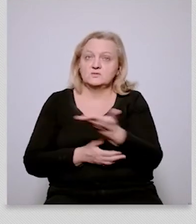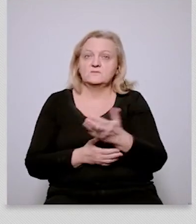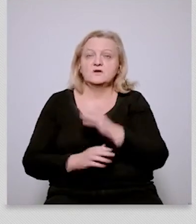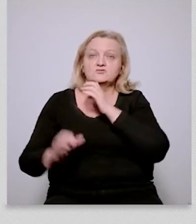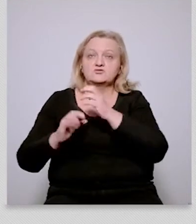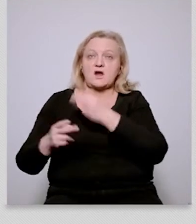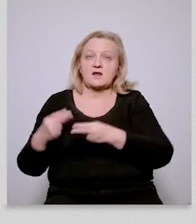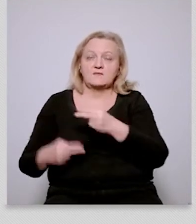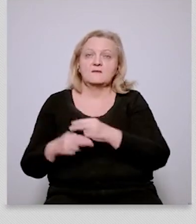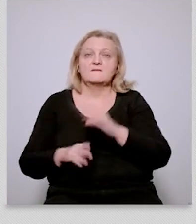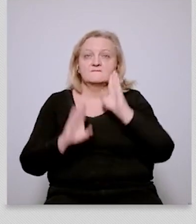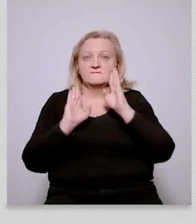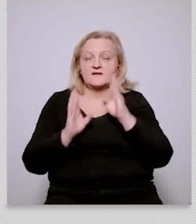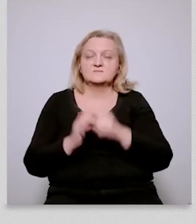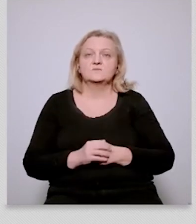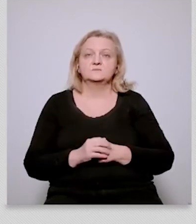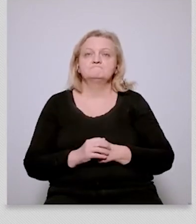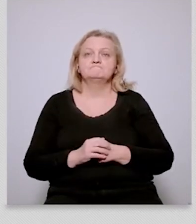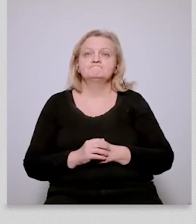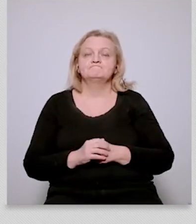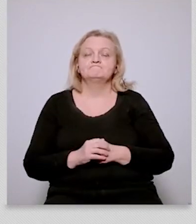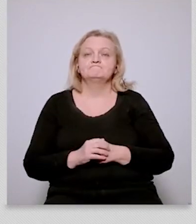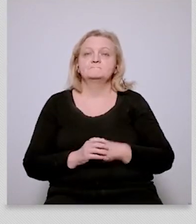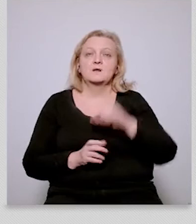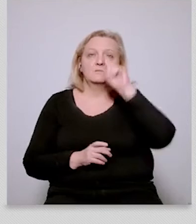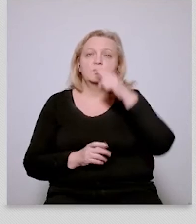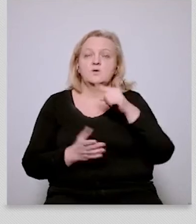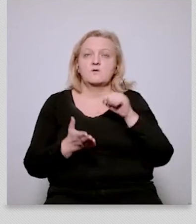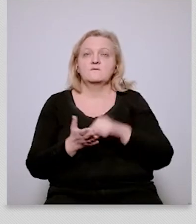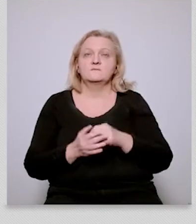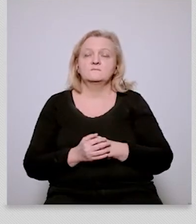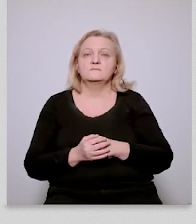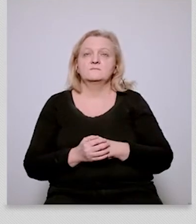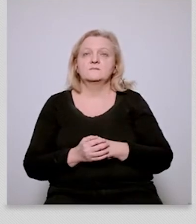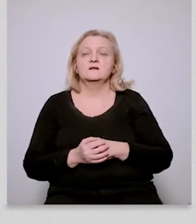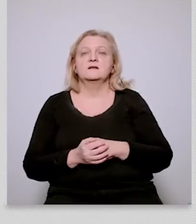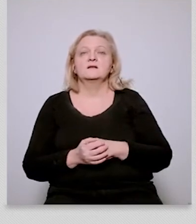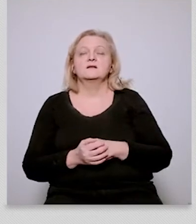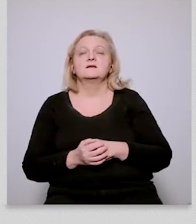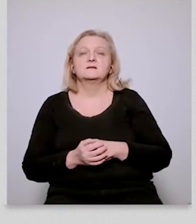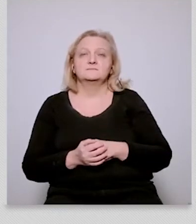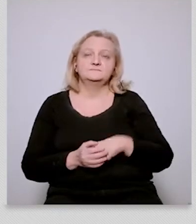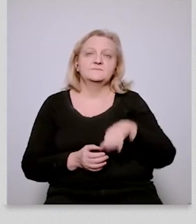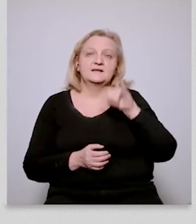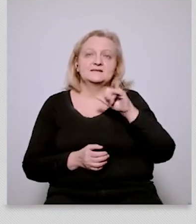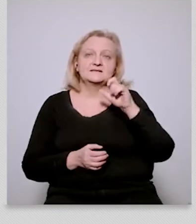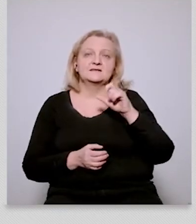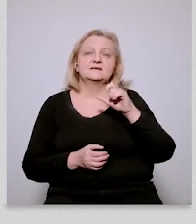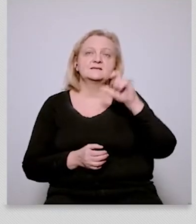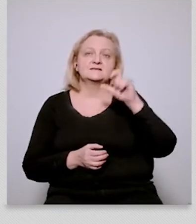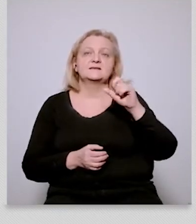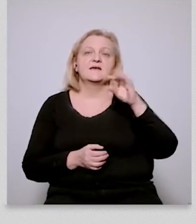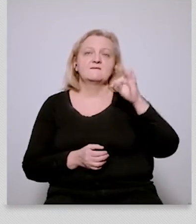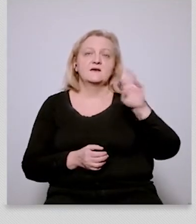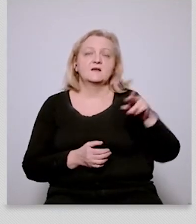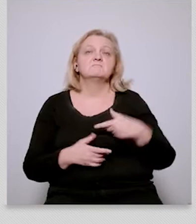czatów na Facebooku na profilu ICFR albo na profilu Fundacji Batoriewo bardzo